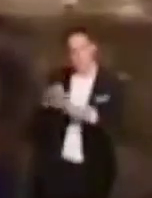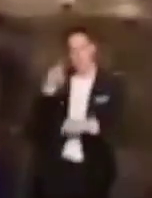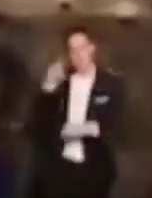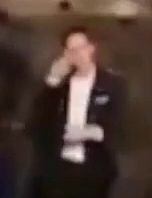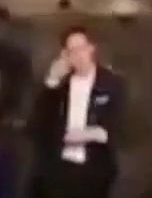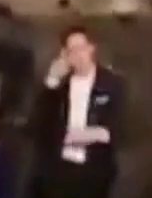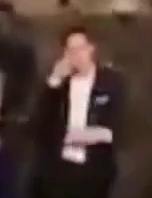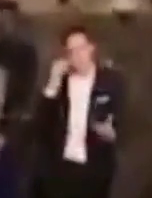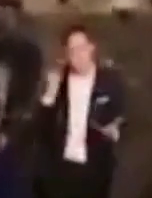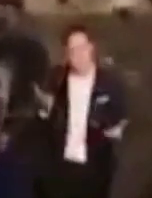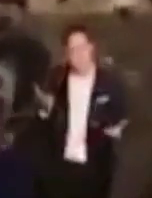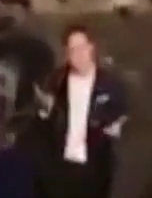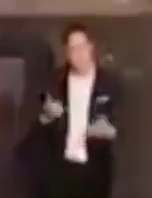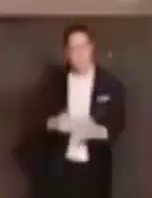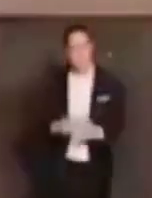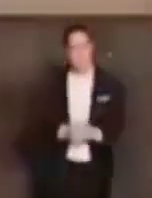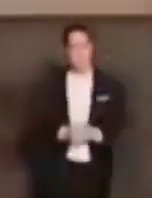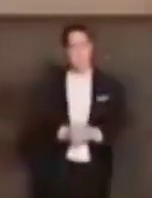آقایان،